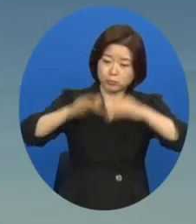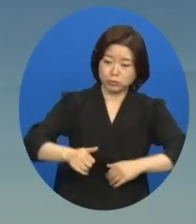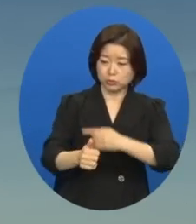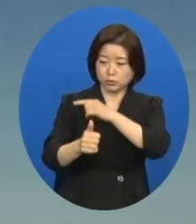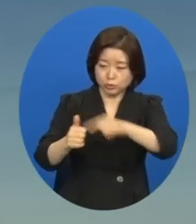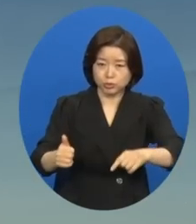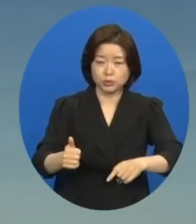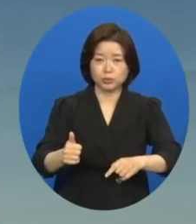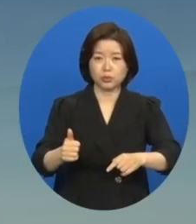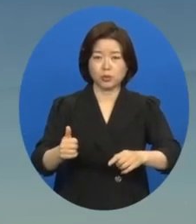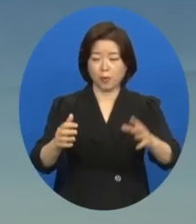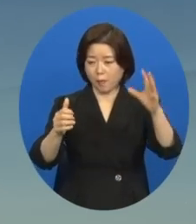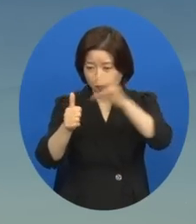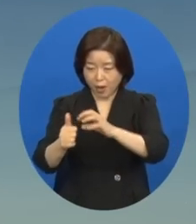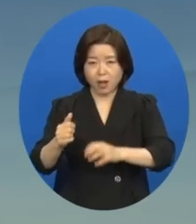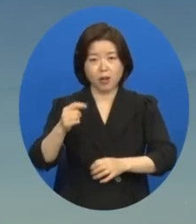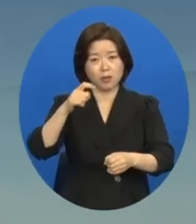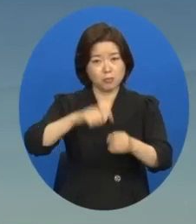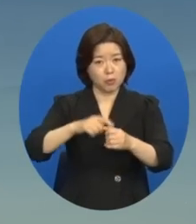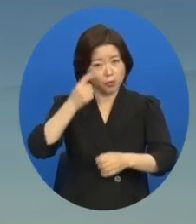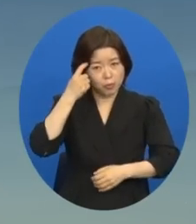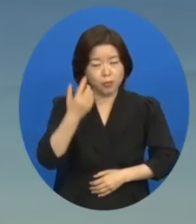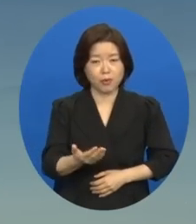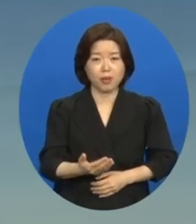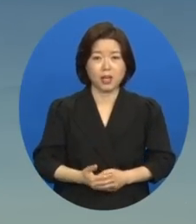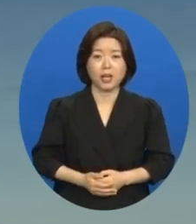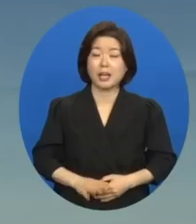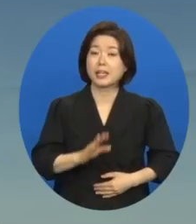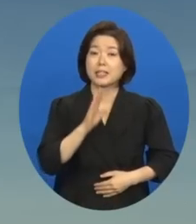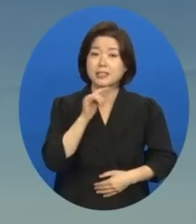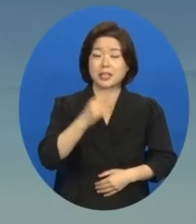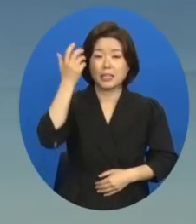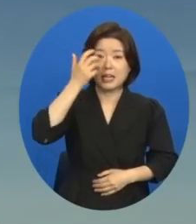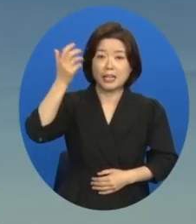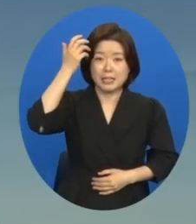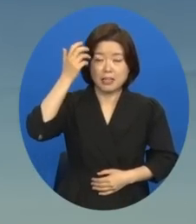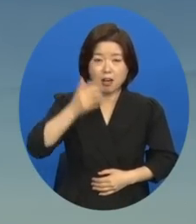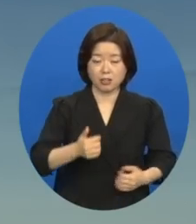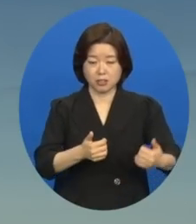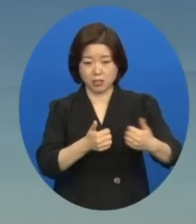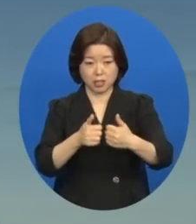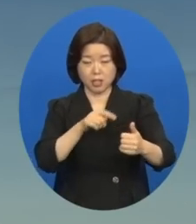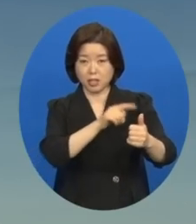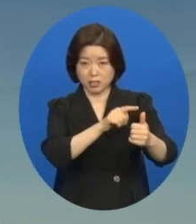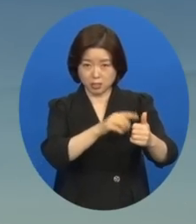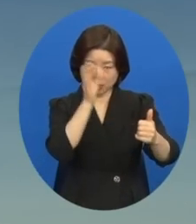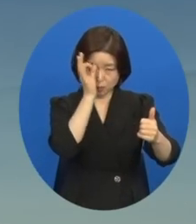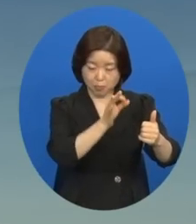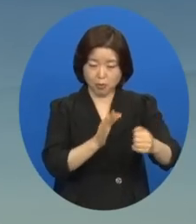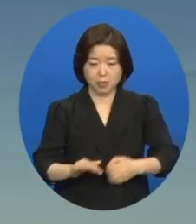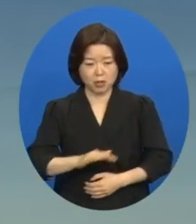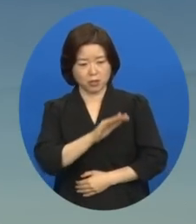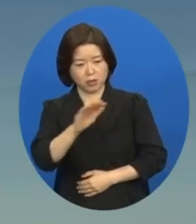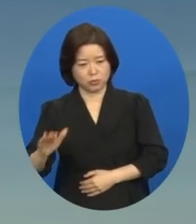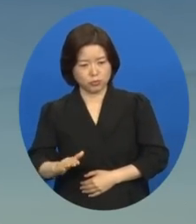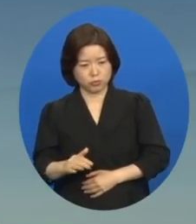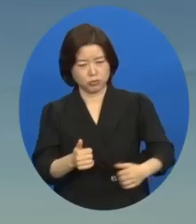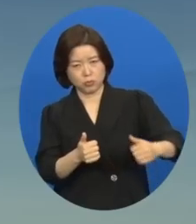죽이고 파괴하기를 원하는 걸까요? 실제 이 영적인 대적들이 우리를